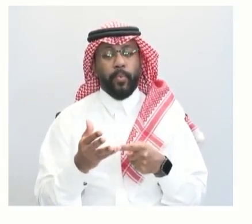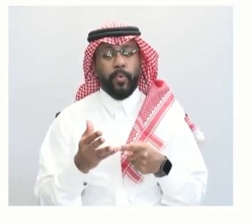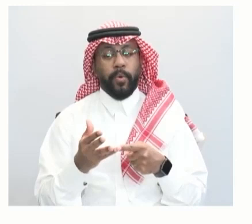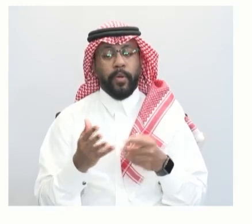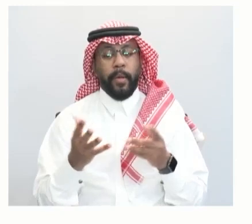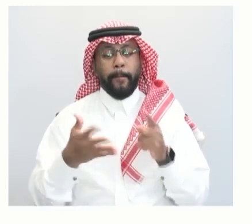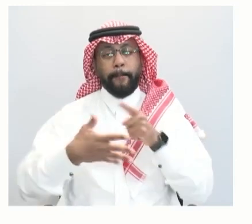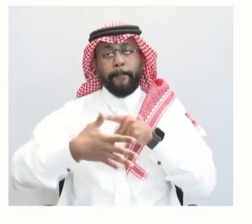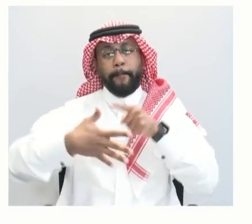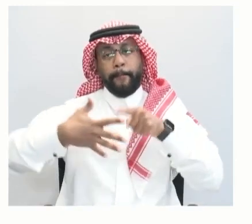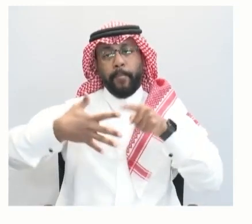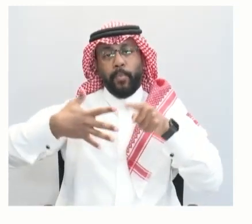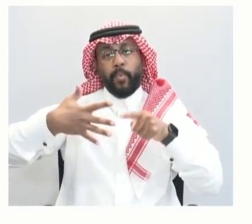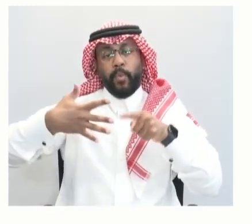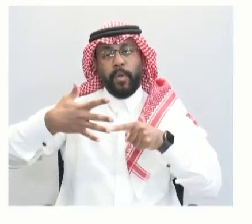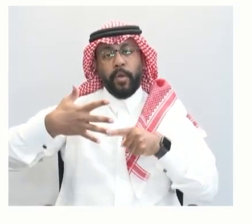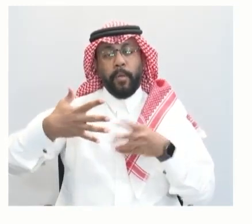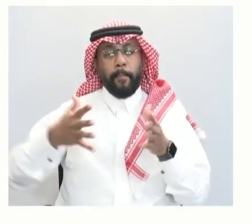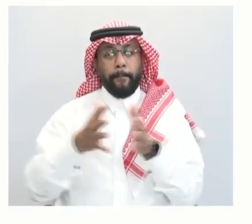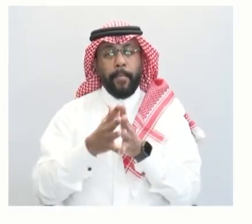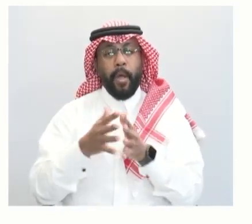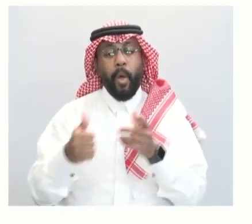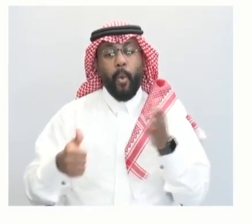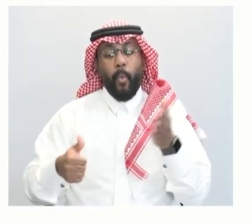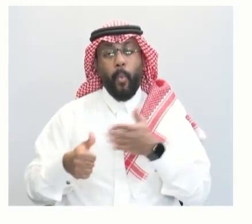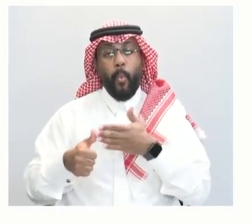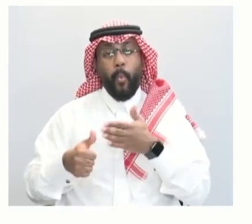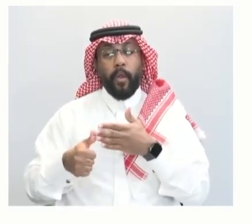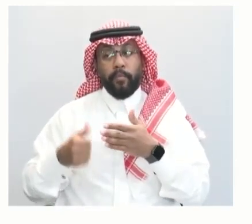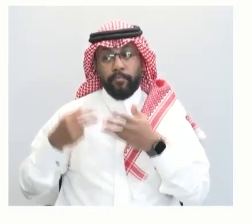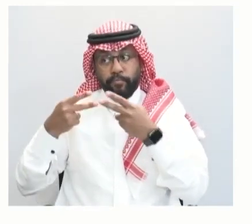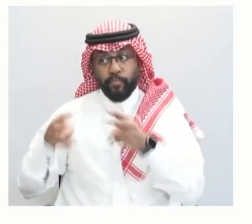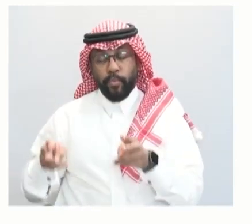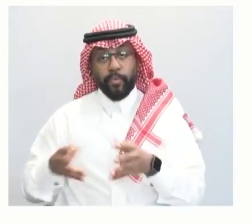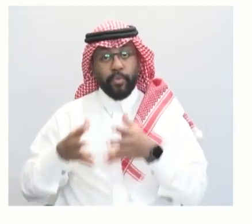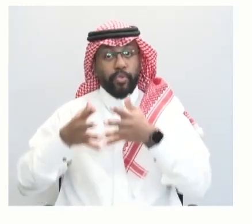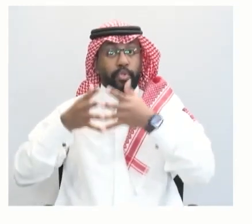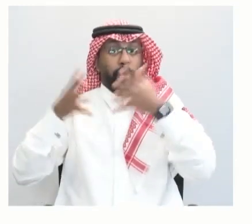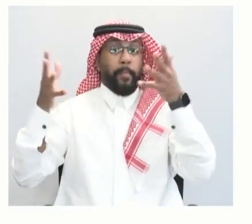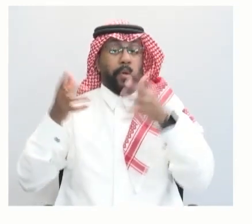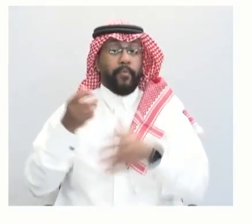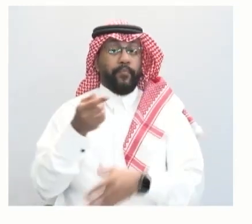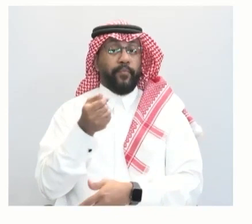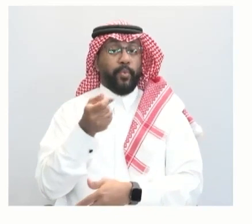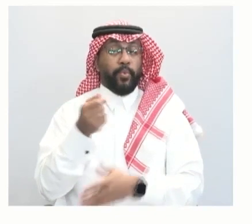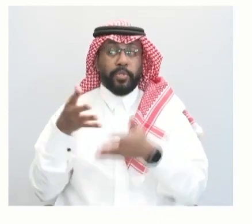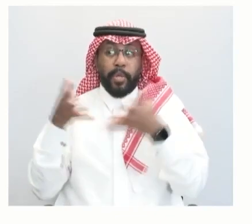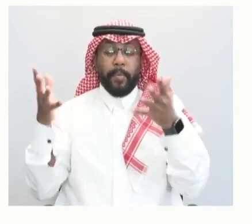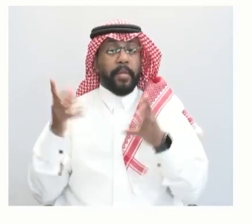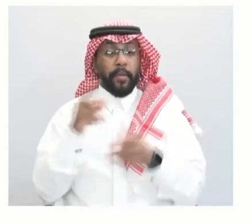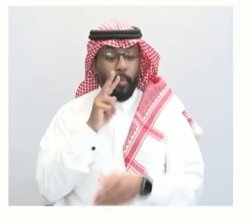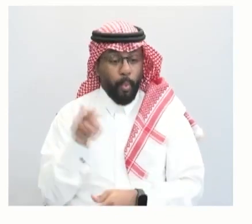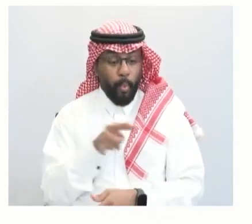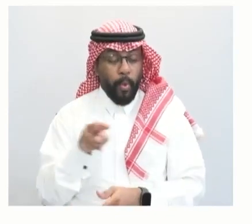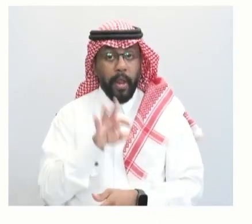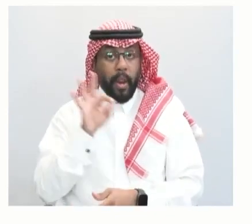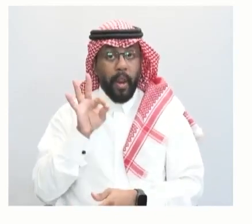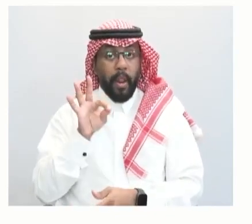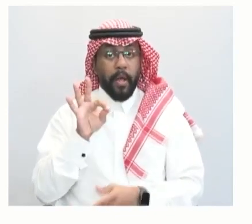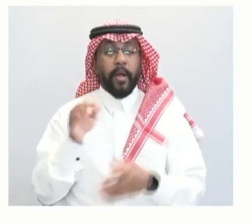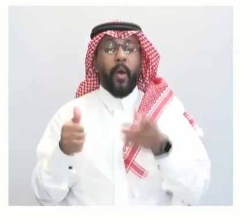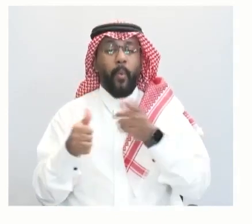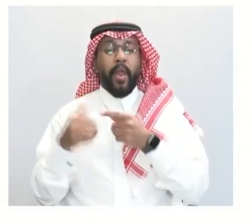النقود لابد ان نبدا بماذا احسنتم بالقيمه الكبرى اذا هنا سوف نبدا بعد